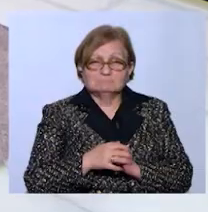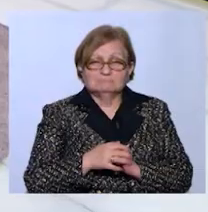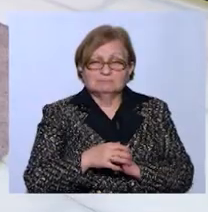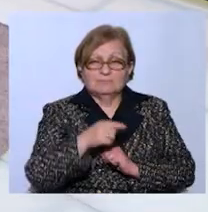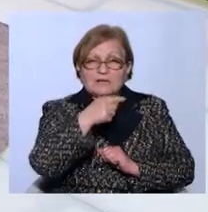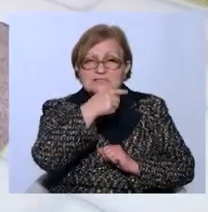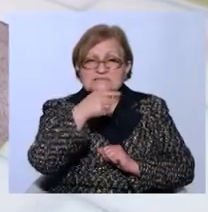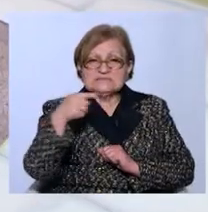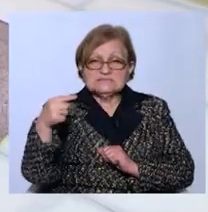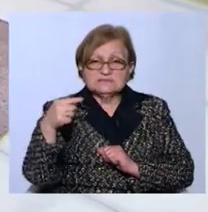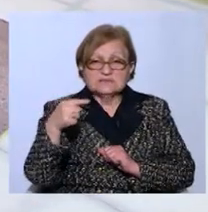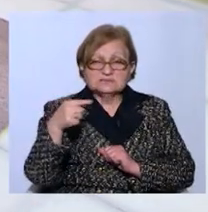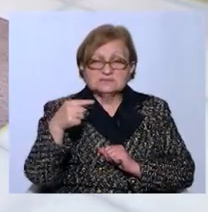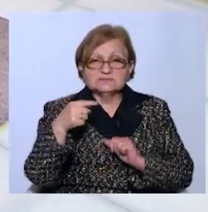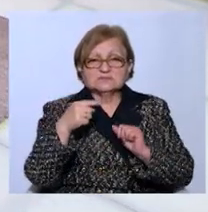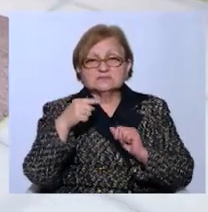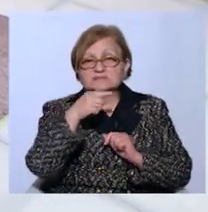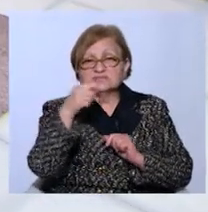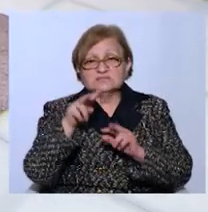წილადის წილადზე გამრავლება 7